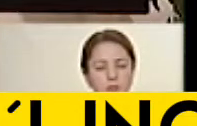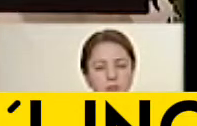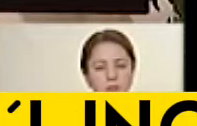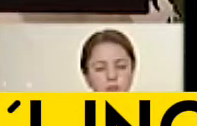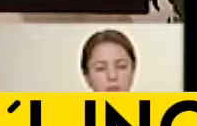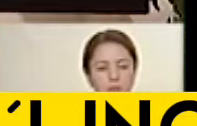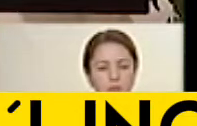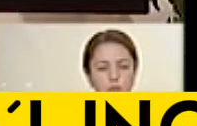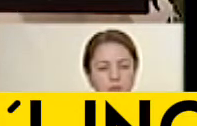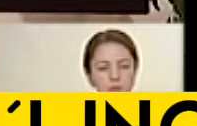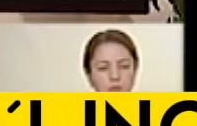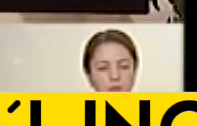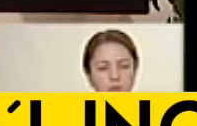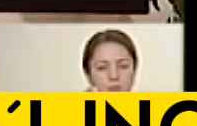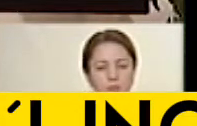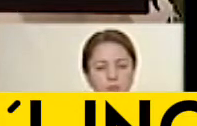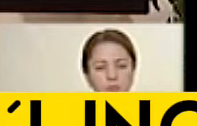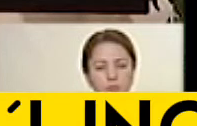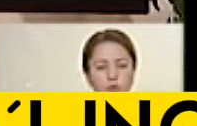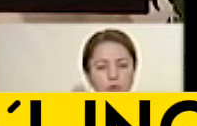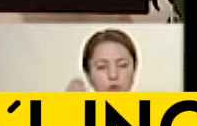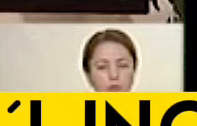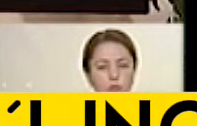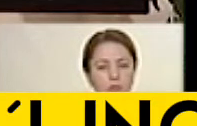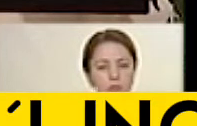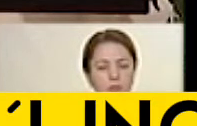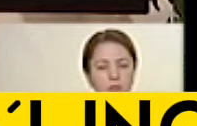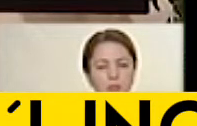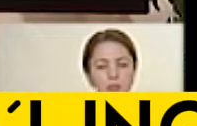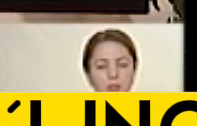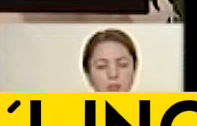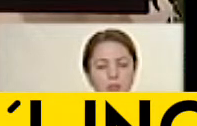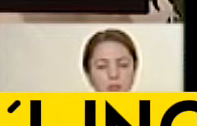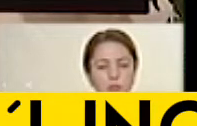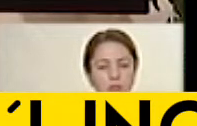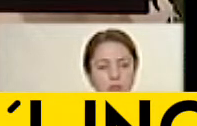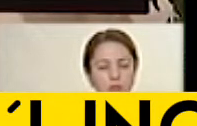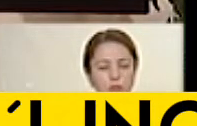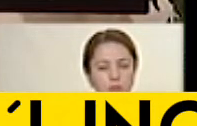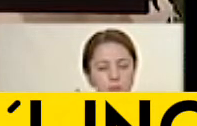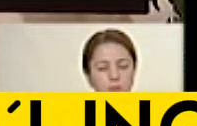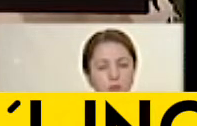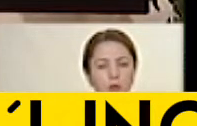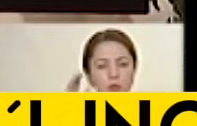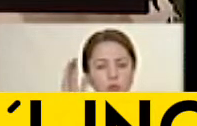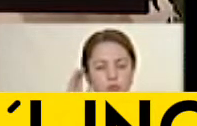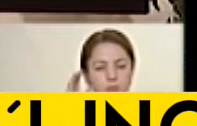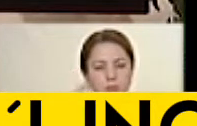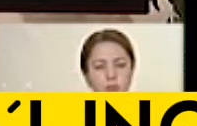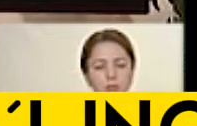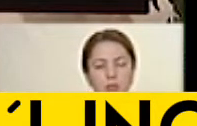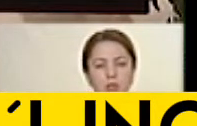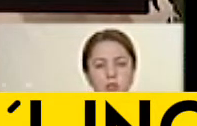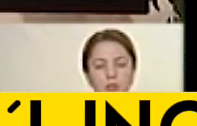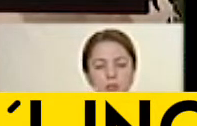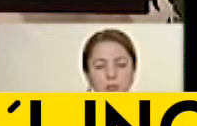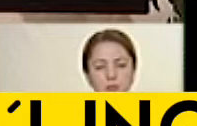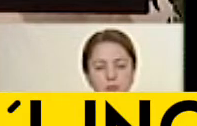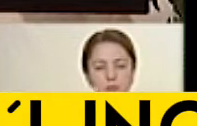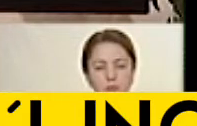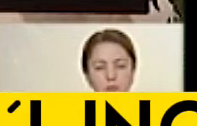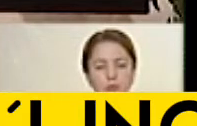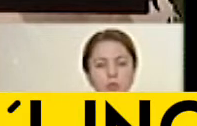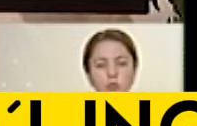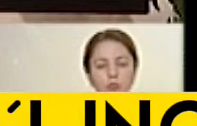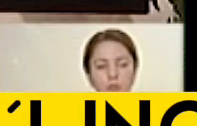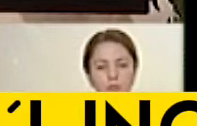yo'l transporti bu ana shu yuqorida ta'kidlab o'tgan transport tarmoqlarimizda, ya'ni O'zbekistondagi transport turlari orasida